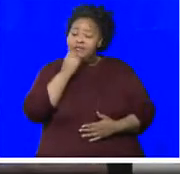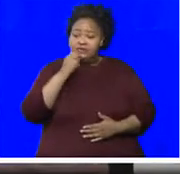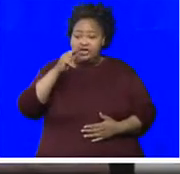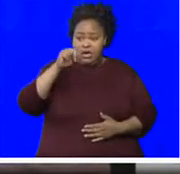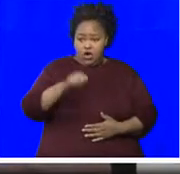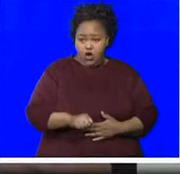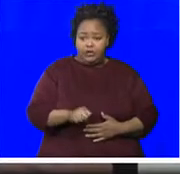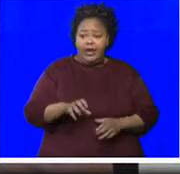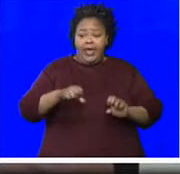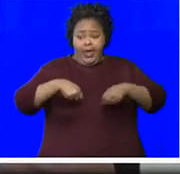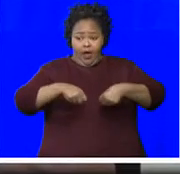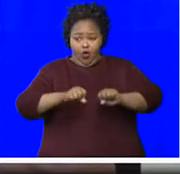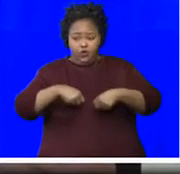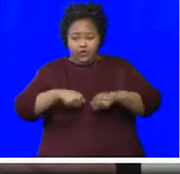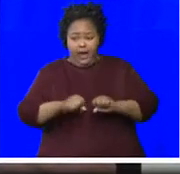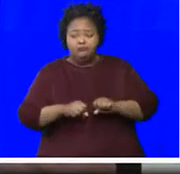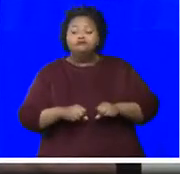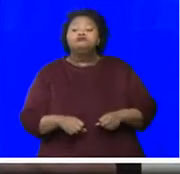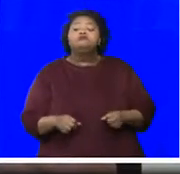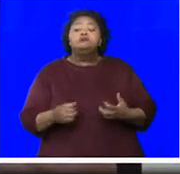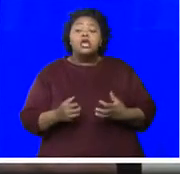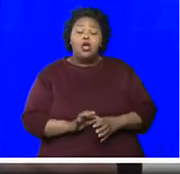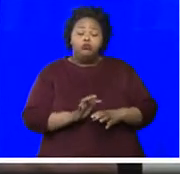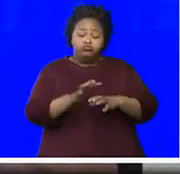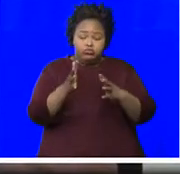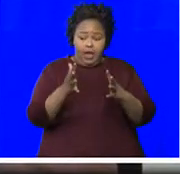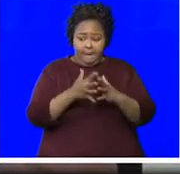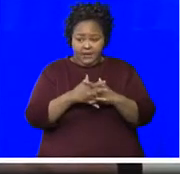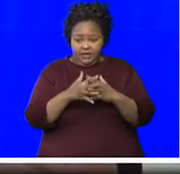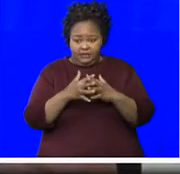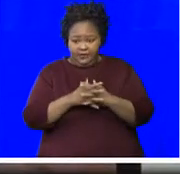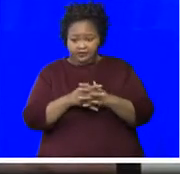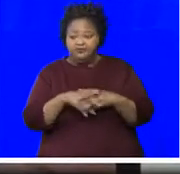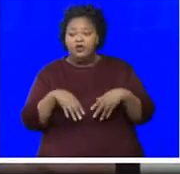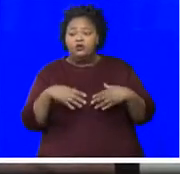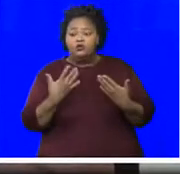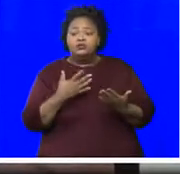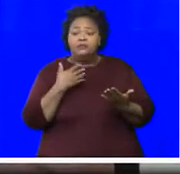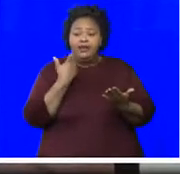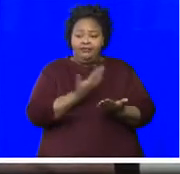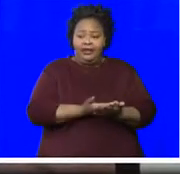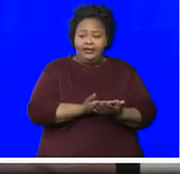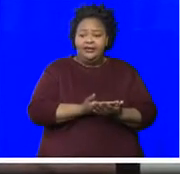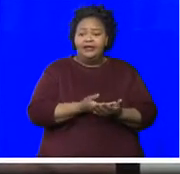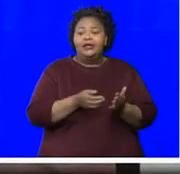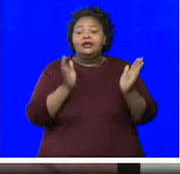vele besicelele okulishumi ngokuthi ke kule kwelishumi sesibhekapi ngalesine